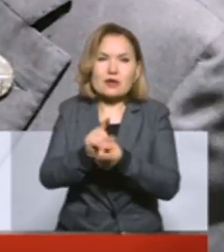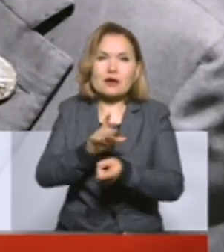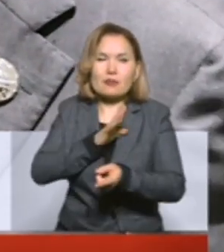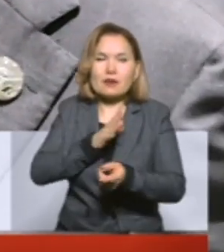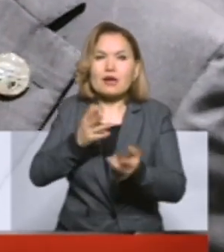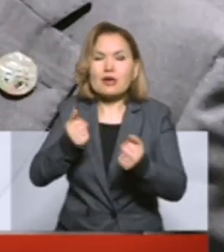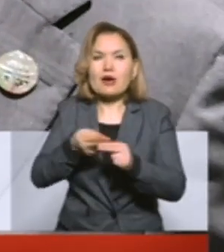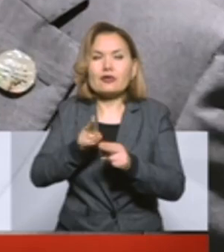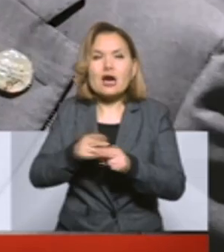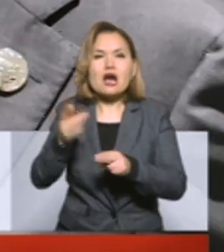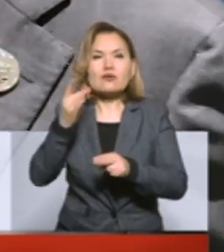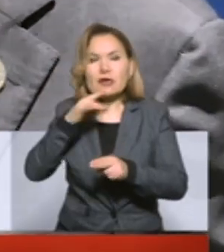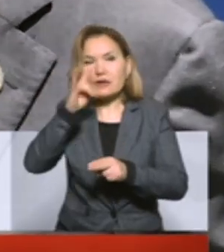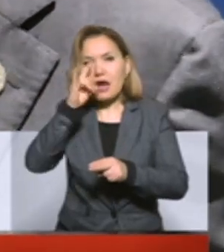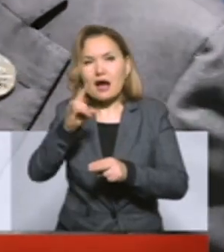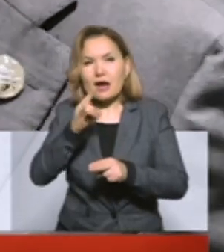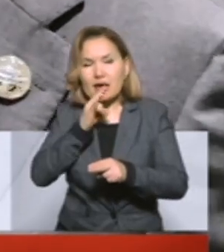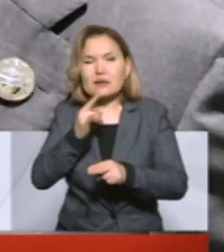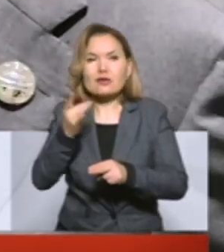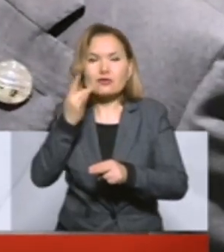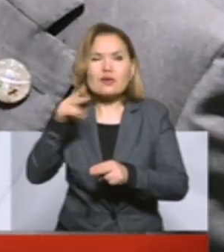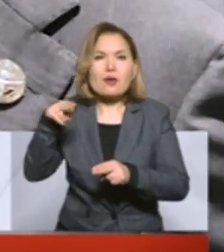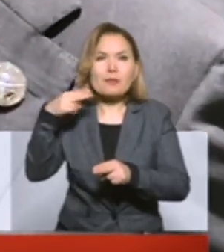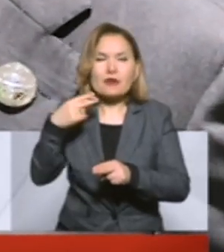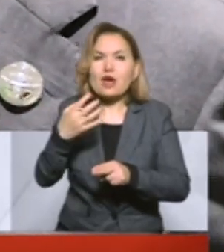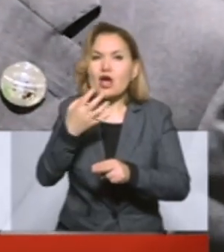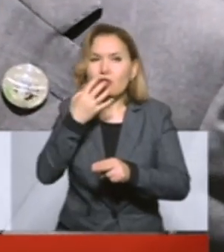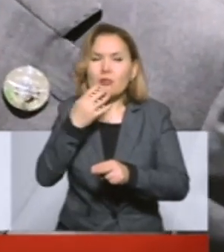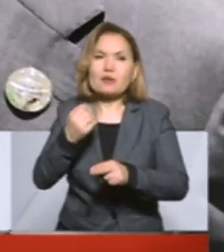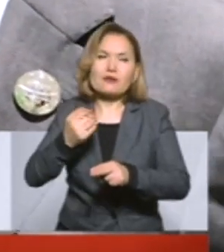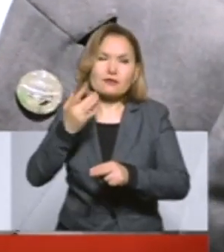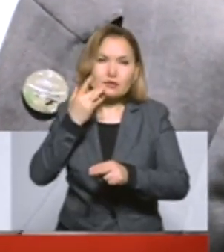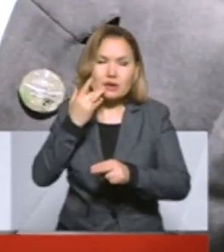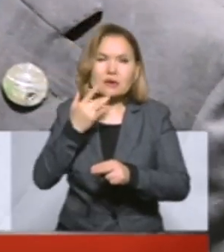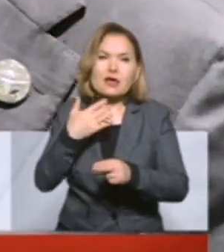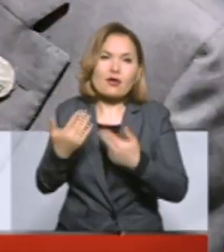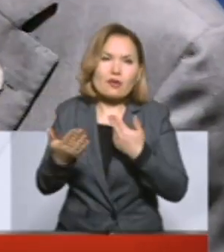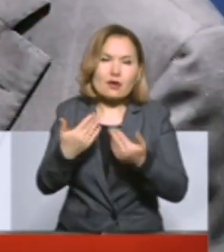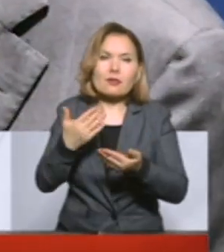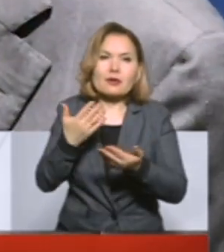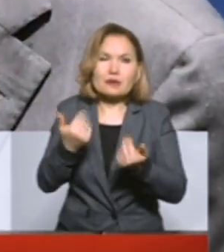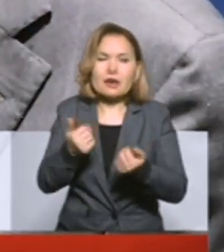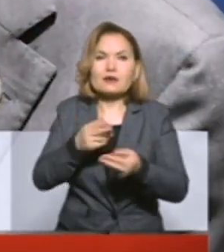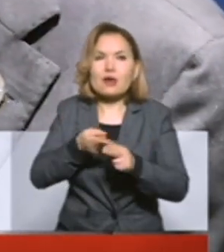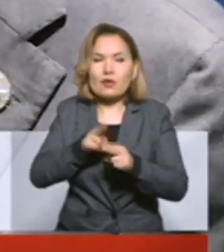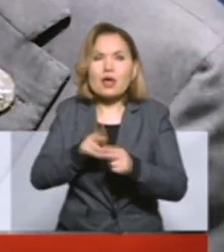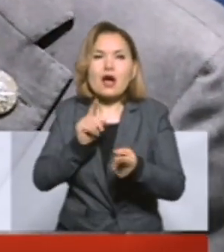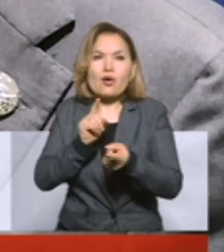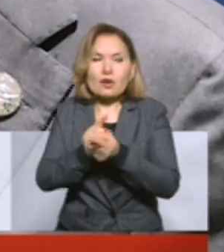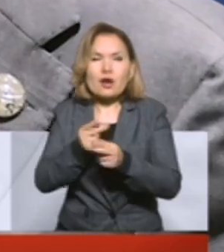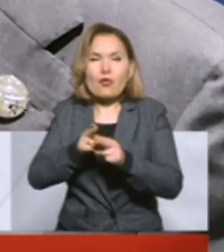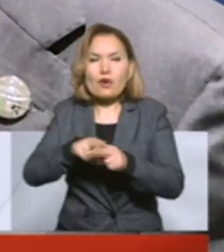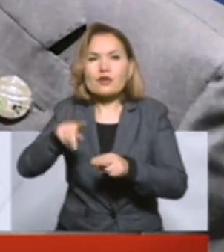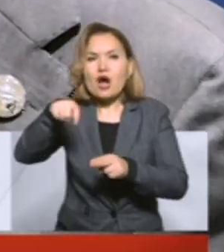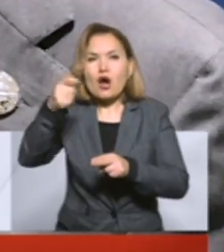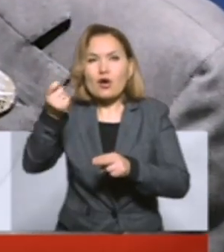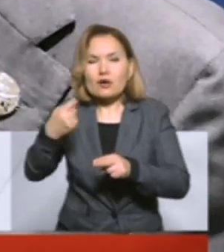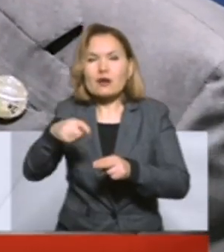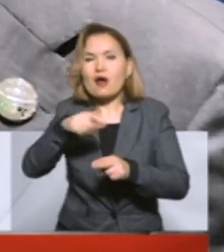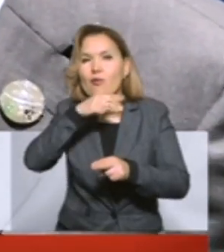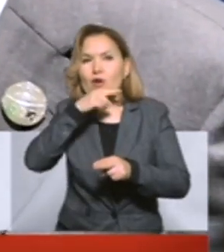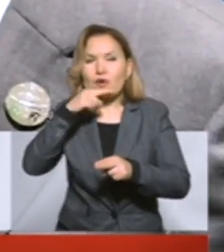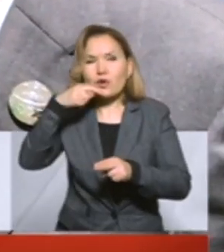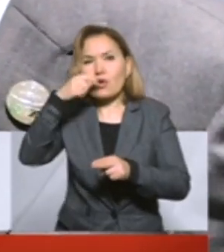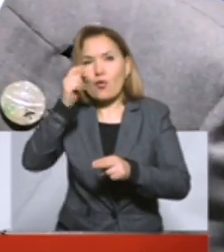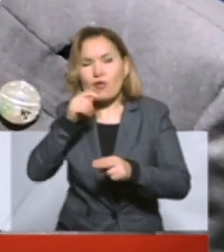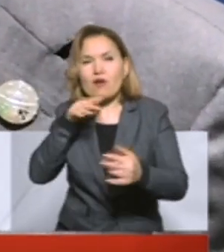едім. Арамызда жылышырай достық қарым-қатынас сақталғанына қуаныштымын. Осы жолы кездескенімде аймақтық қақтығыстарды шешудегі маңызды рөлін